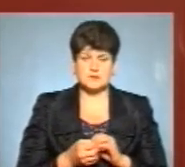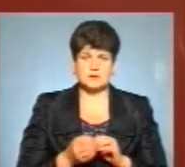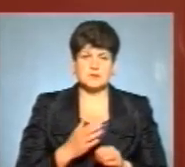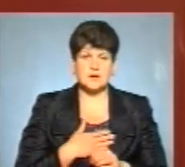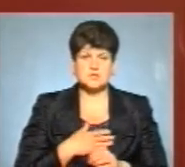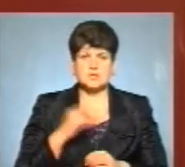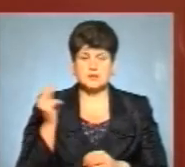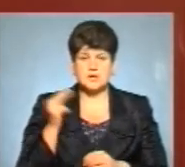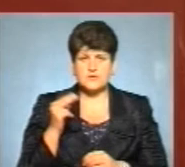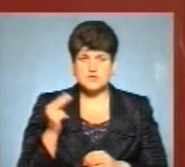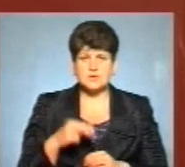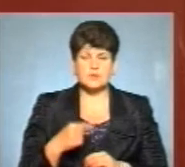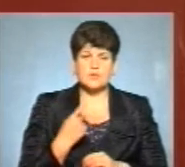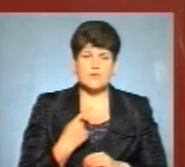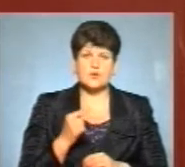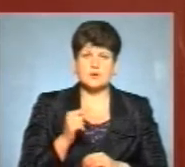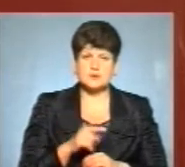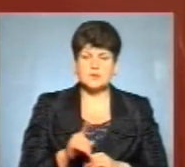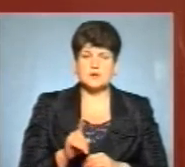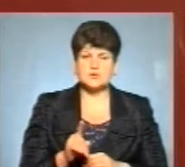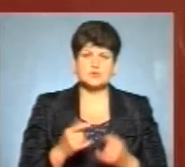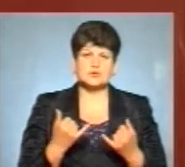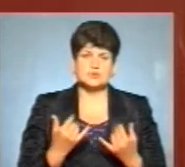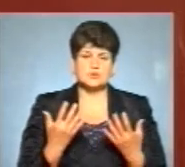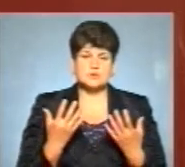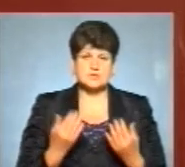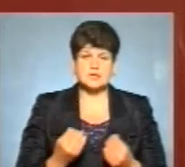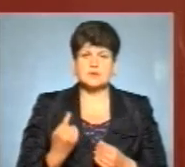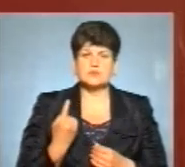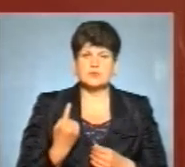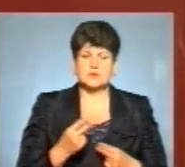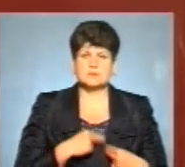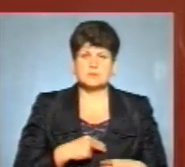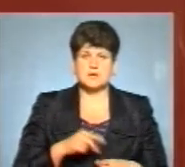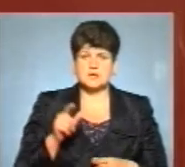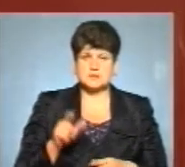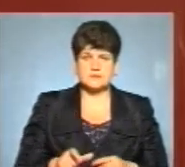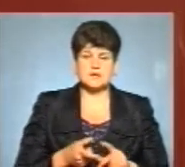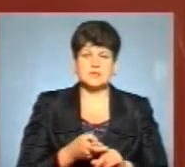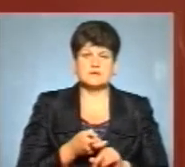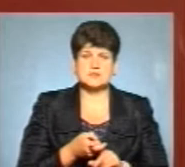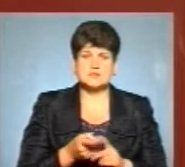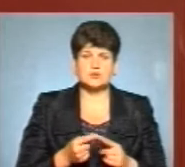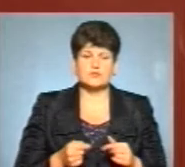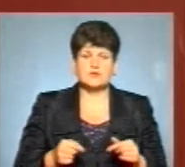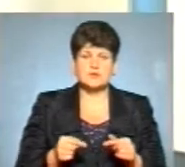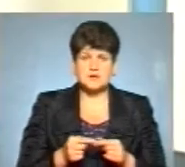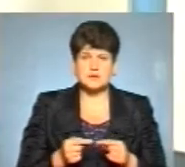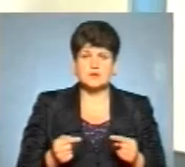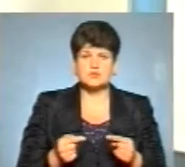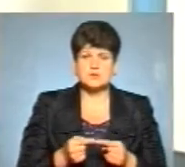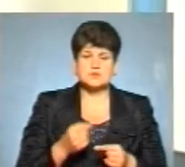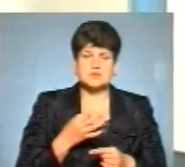наших навчань, до речі, говорить те, що на сьогоднішній день жоден працівник інфекційного відділення, чи точніше,